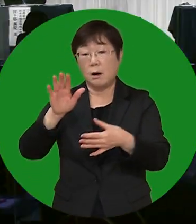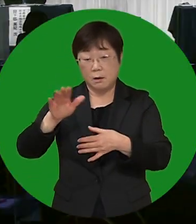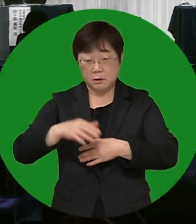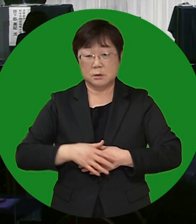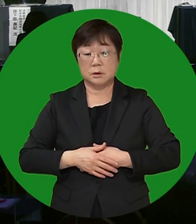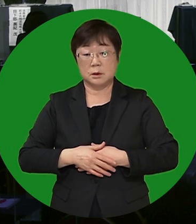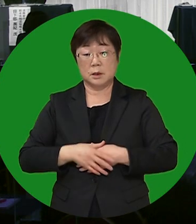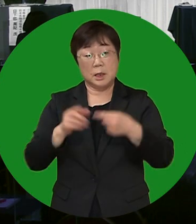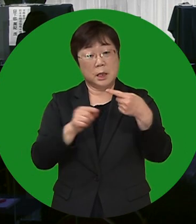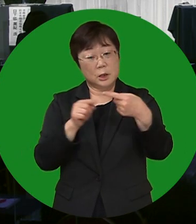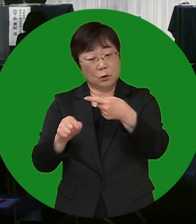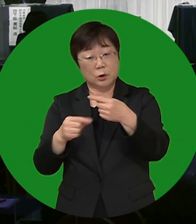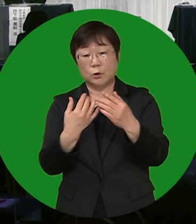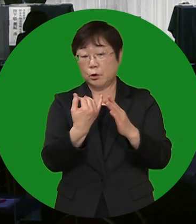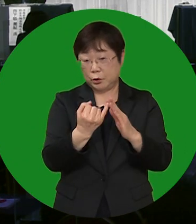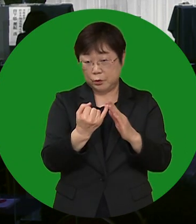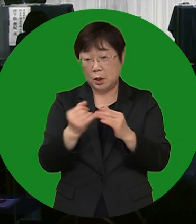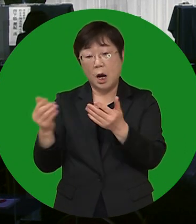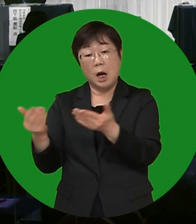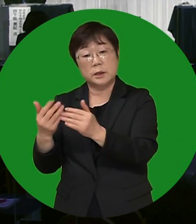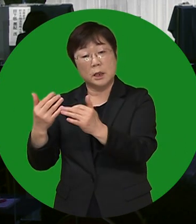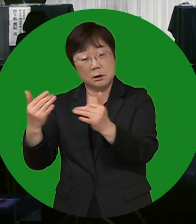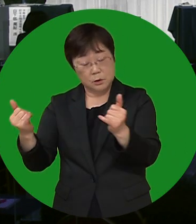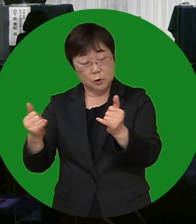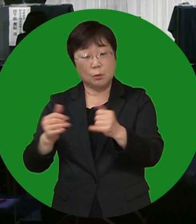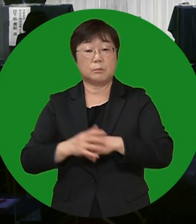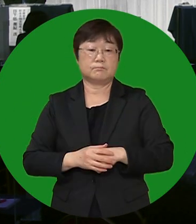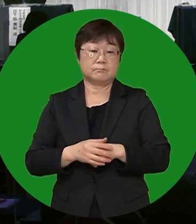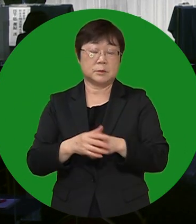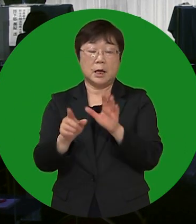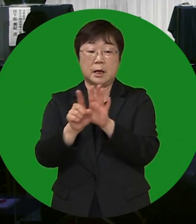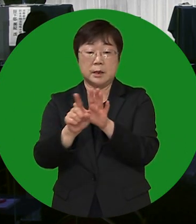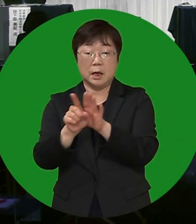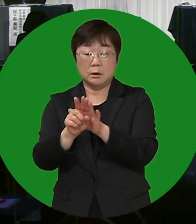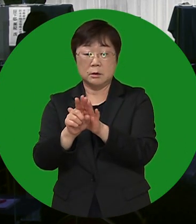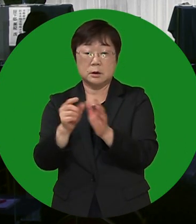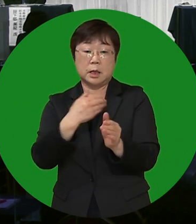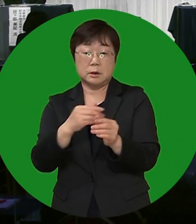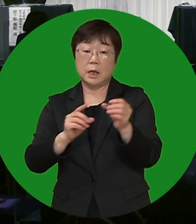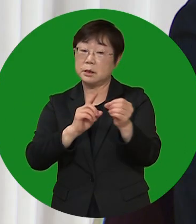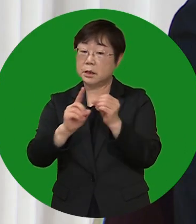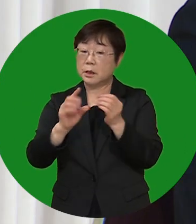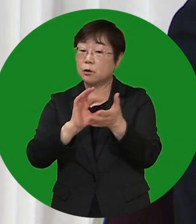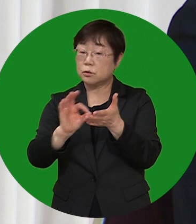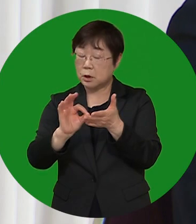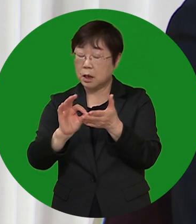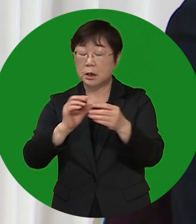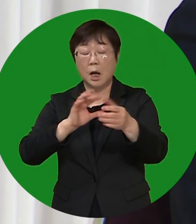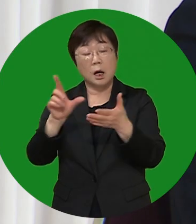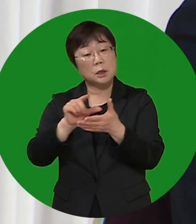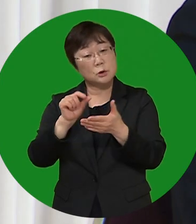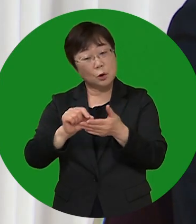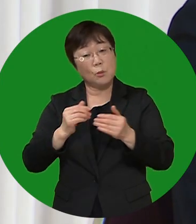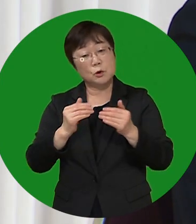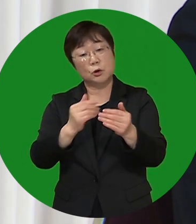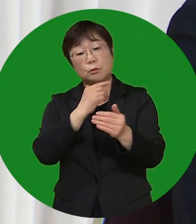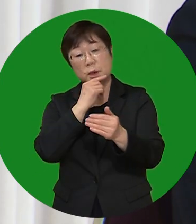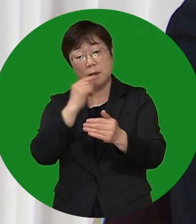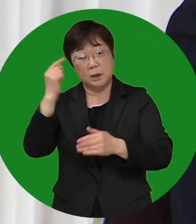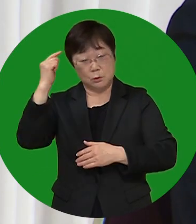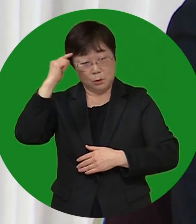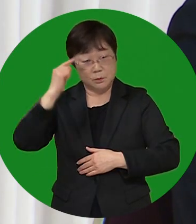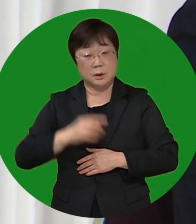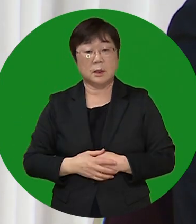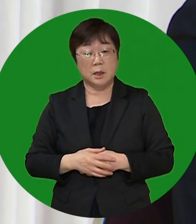た1人通りの城の形とか働いている方にもですね薬だというようなこのデジタルを使った活用なんかも進めていきたいかなということ